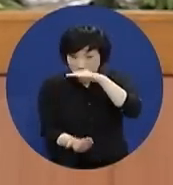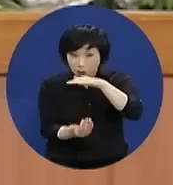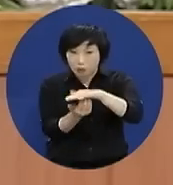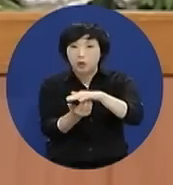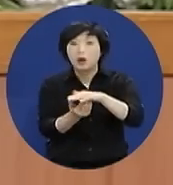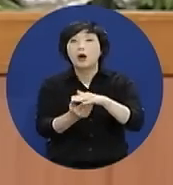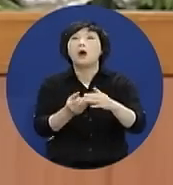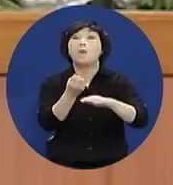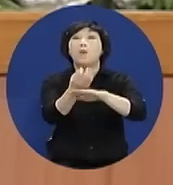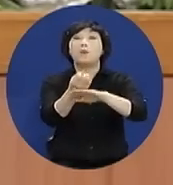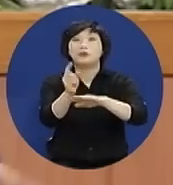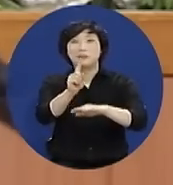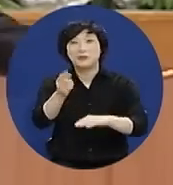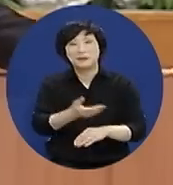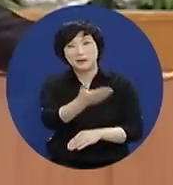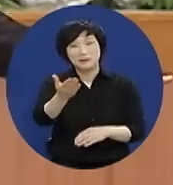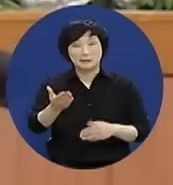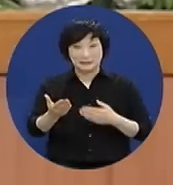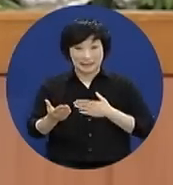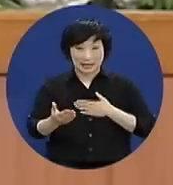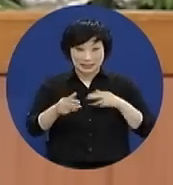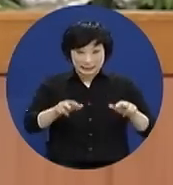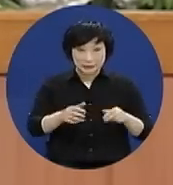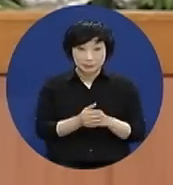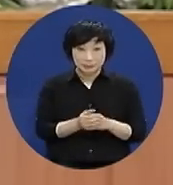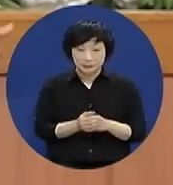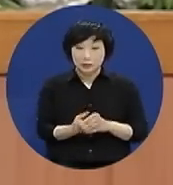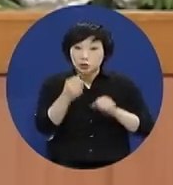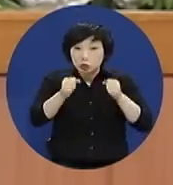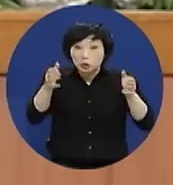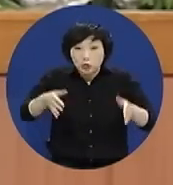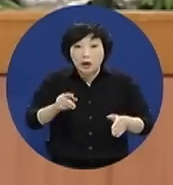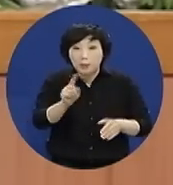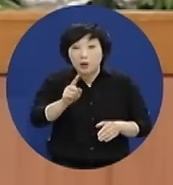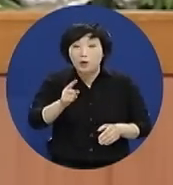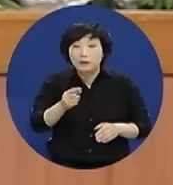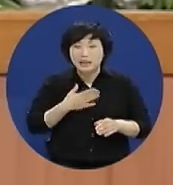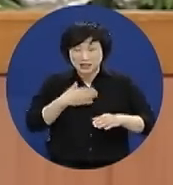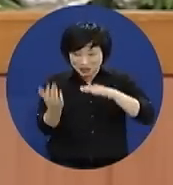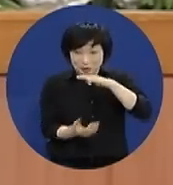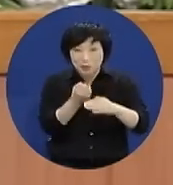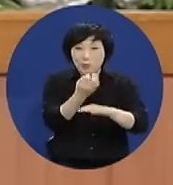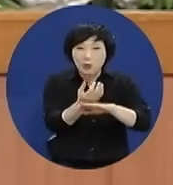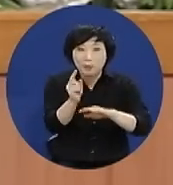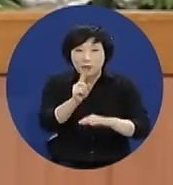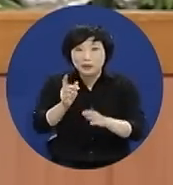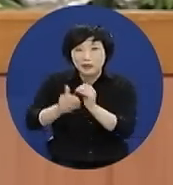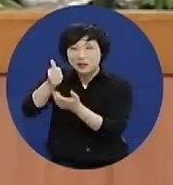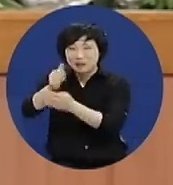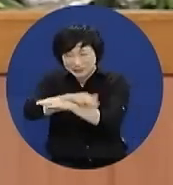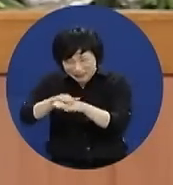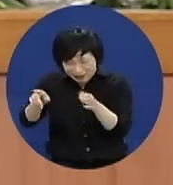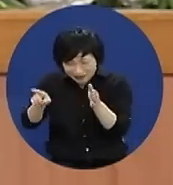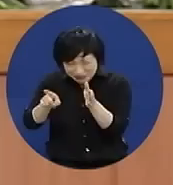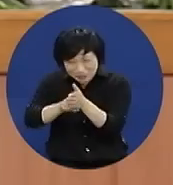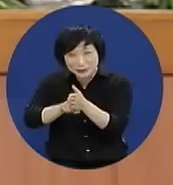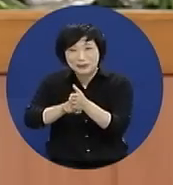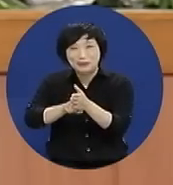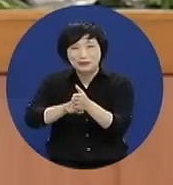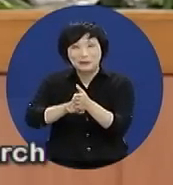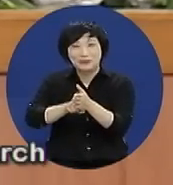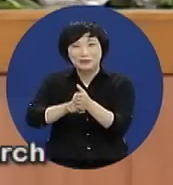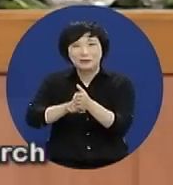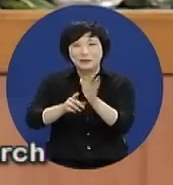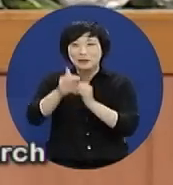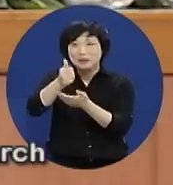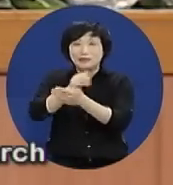の宝物はこの世で何ですかイエスをよく信じることです